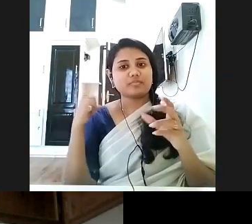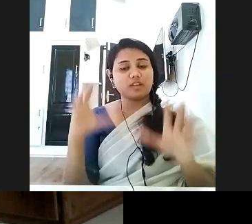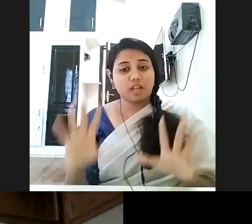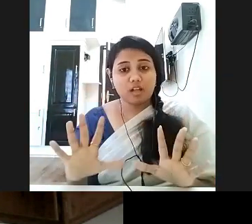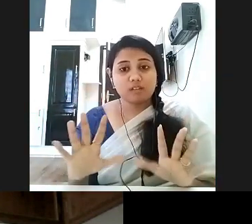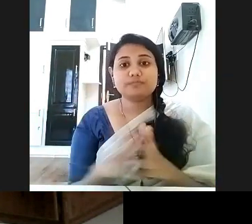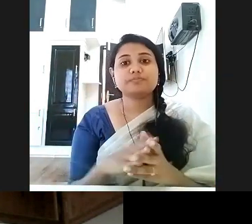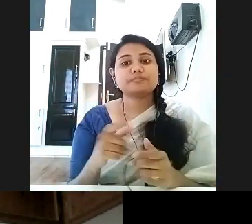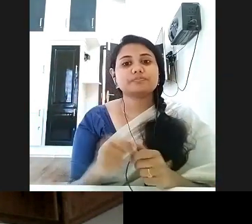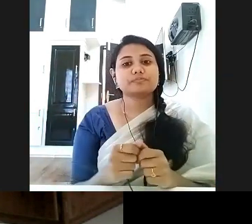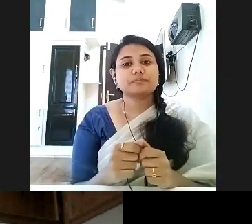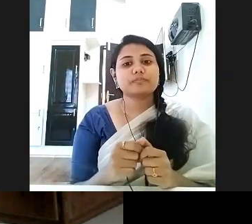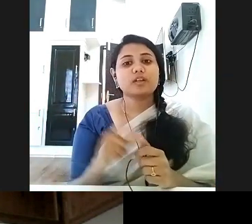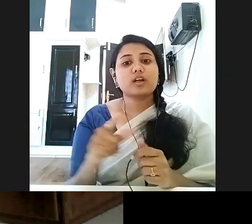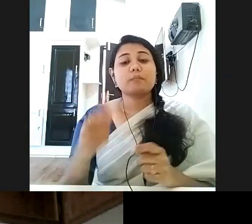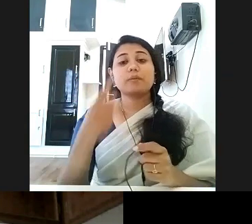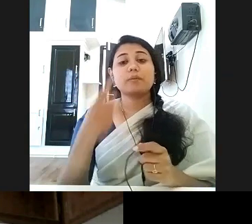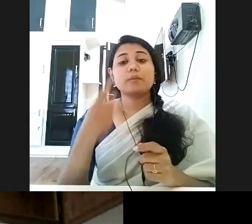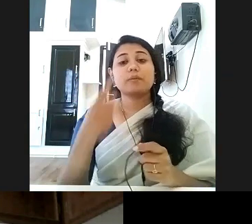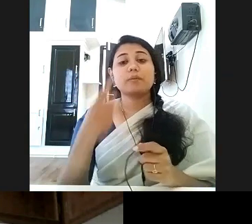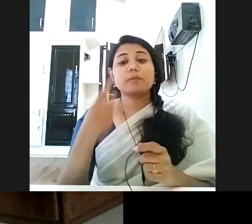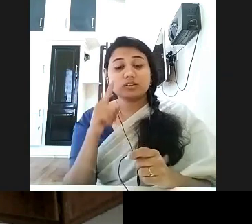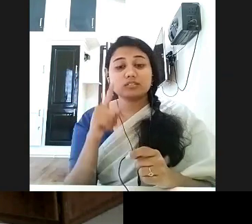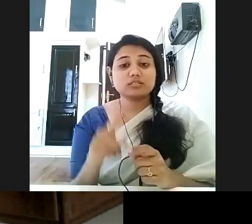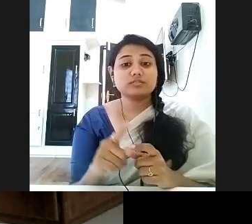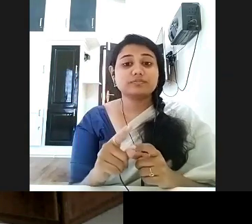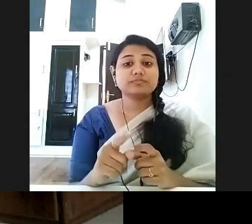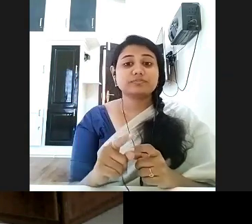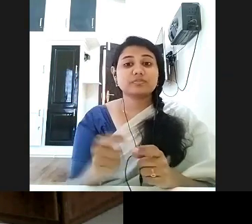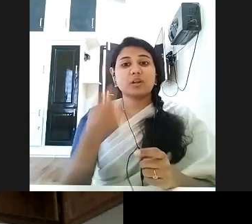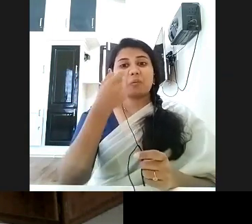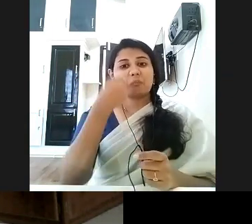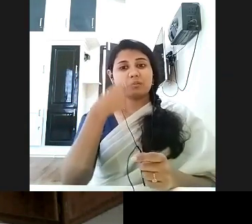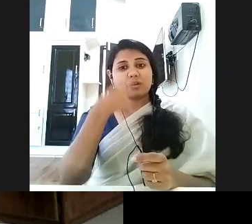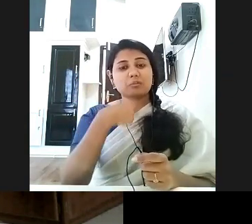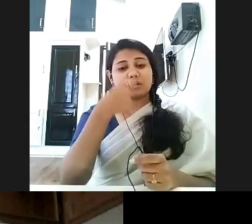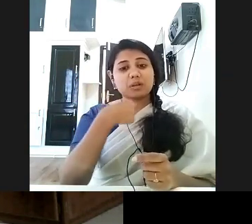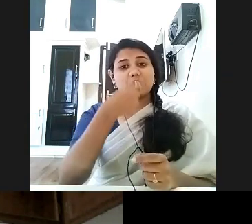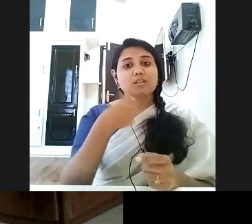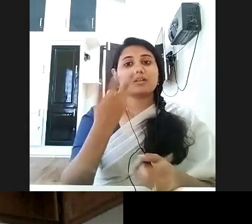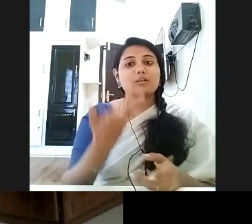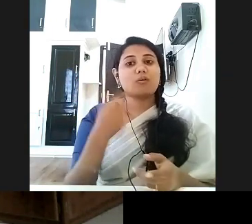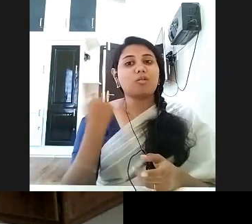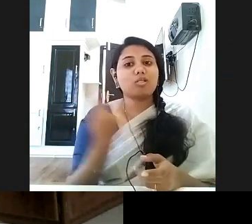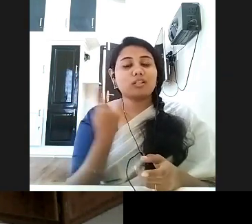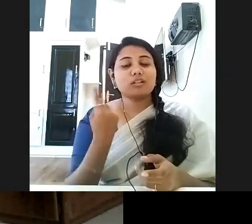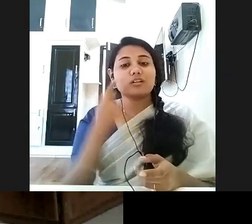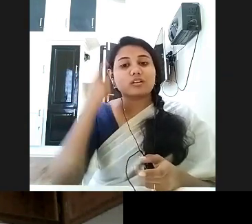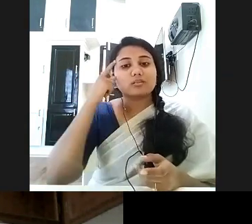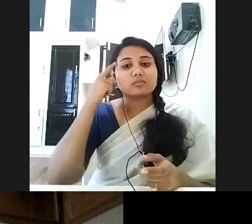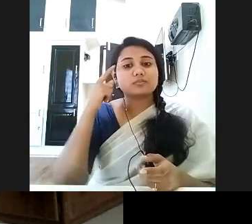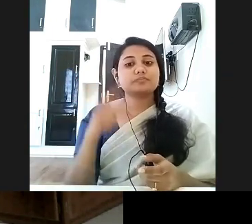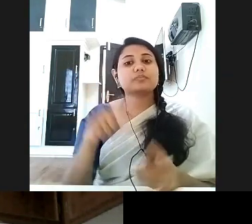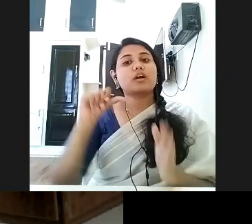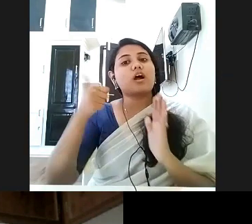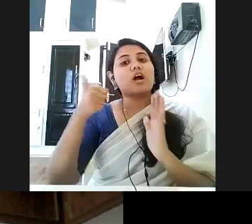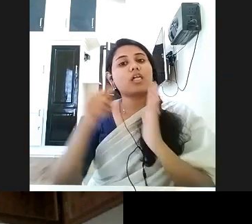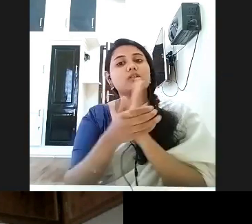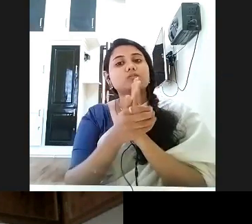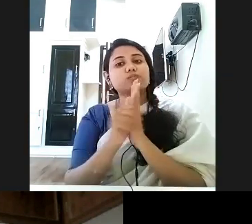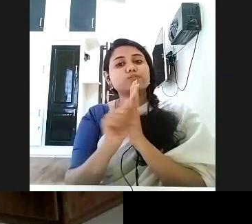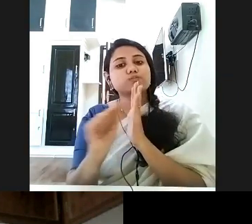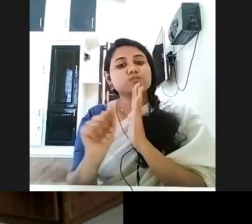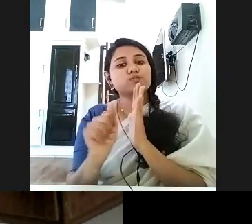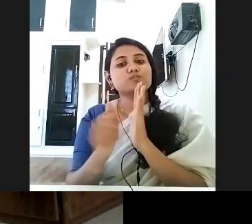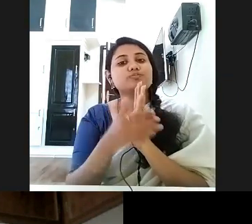ഇപ്പൊ നമ്മള് പേരൻസ് ആയിട്ട് മൊത്തം ഈ ഒരു ഡ്രഗിന്റെ ബാക്കോട്ട് നടക്കുമ്പോൾ ഈ ഒരു കഴിവുകളെല്ലാം നമ്മൾ വി ആർ നോട്ട് തിങ്കിങ്